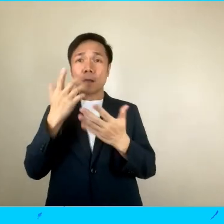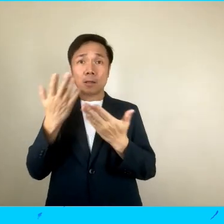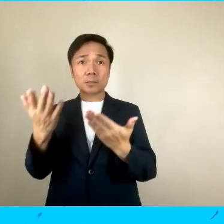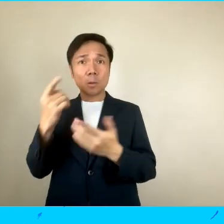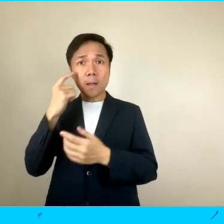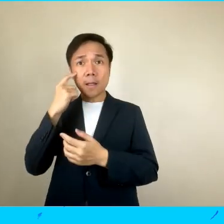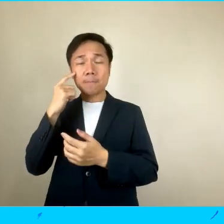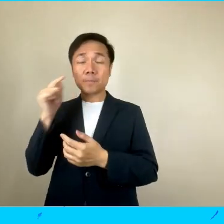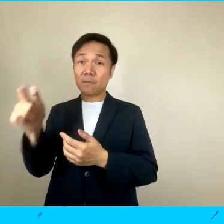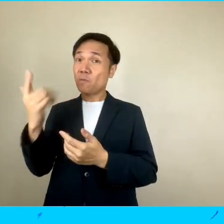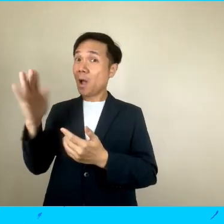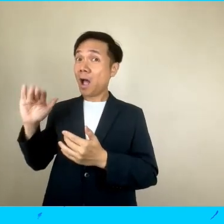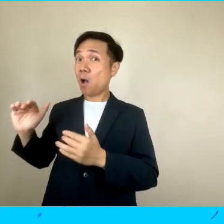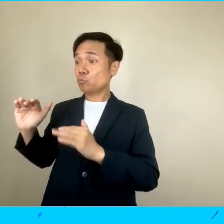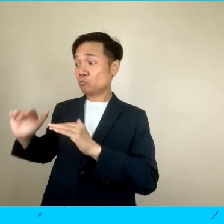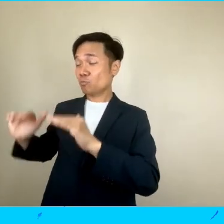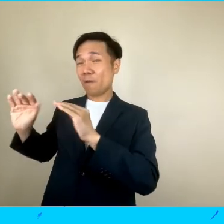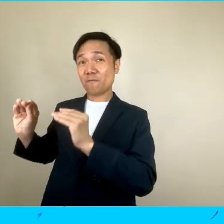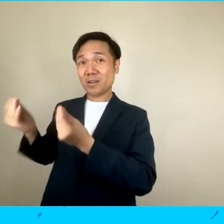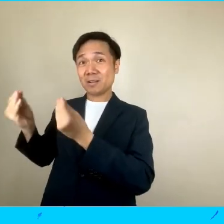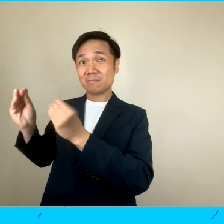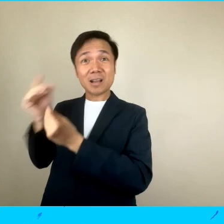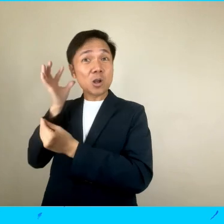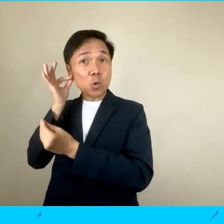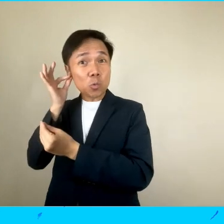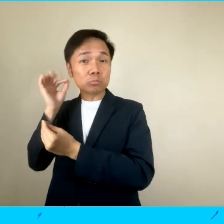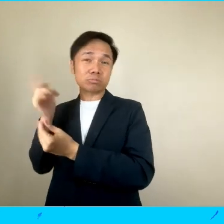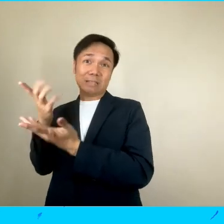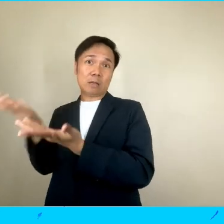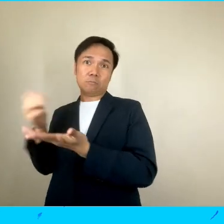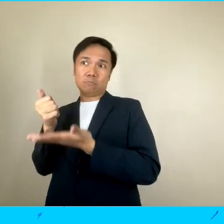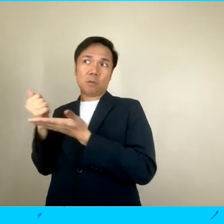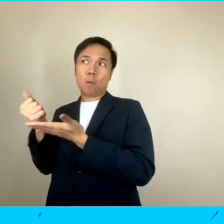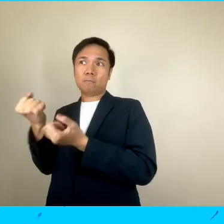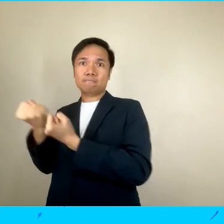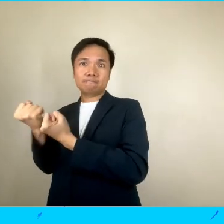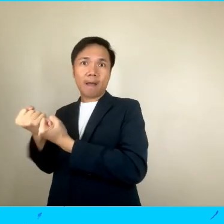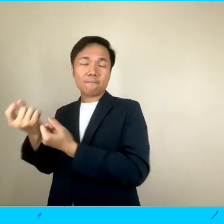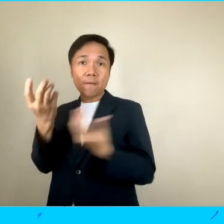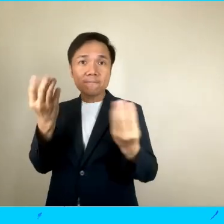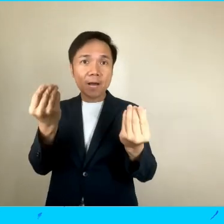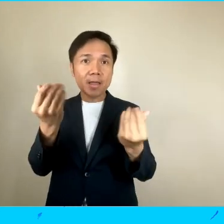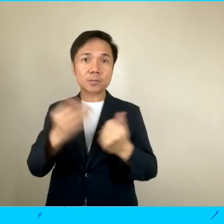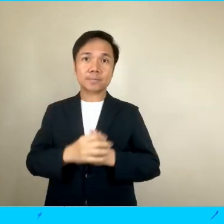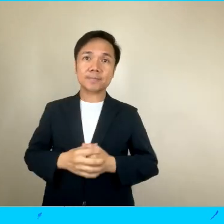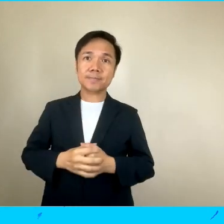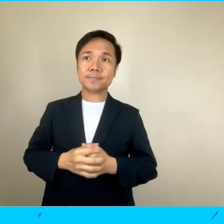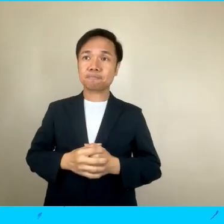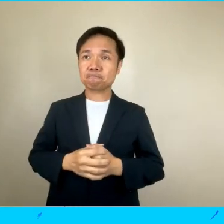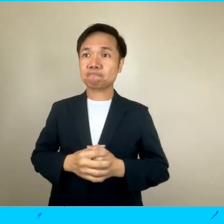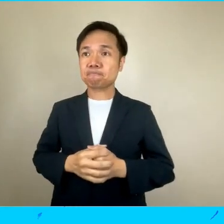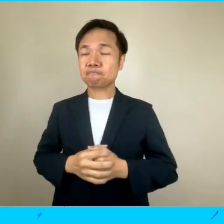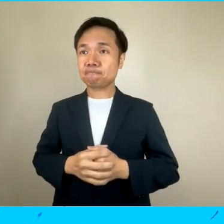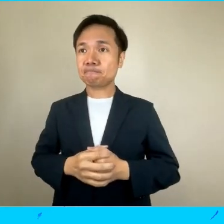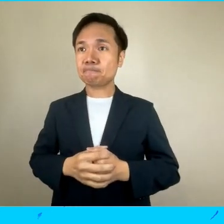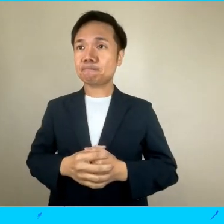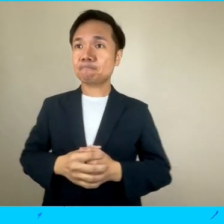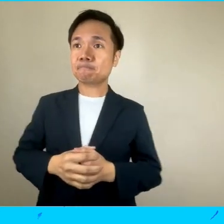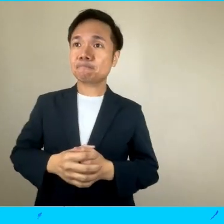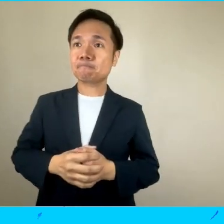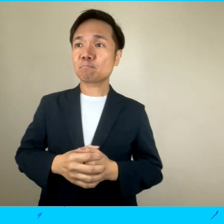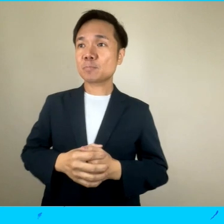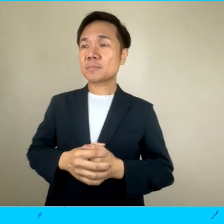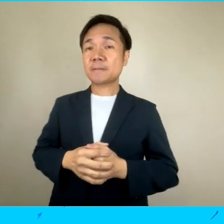à assurer que les jeunes aient accès à l'éducation inclusive, surtout.